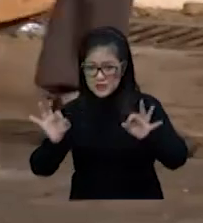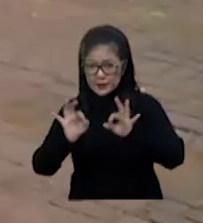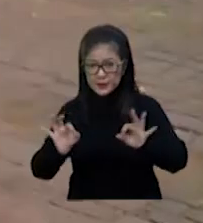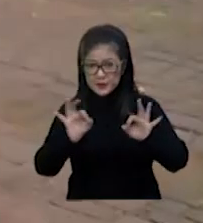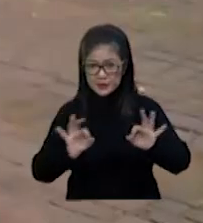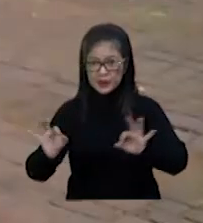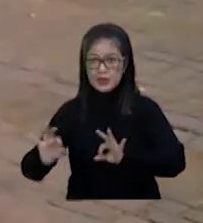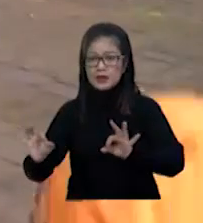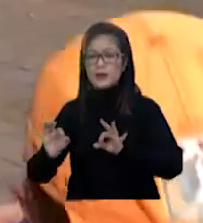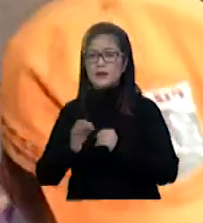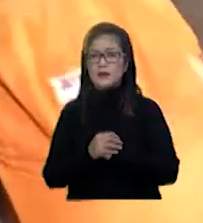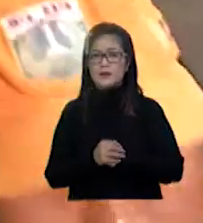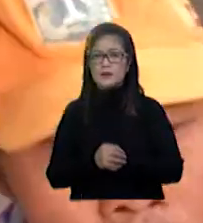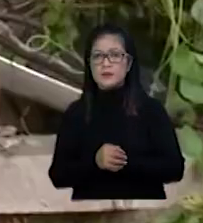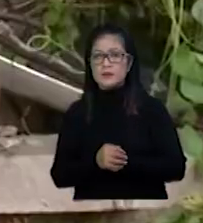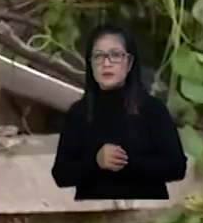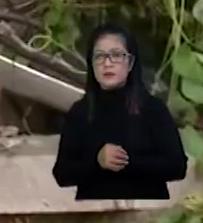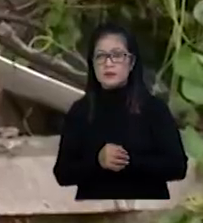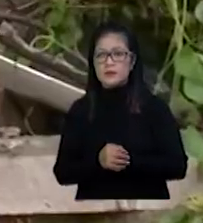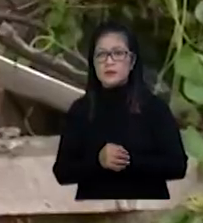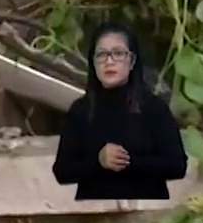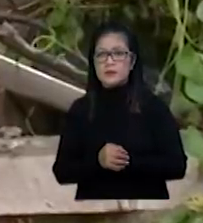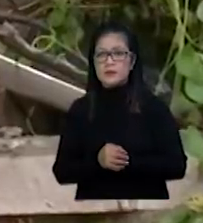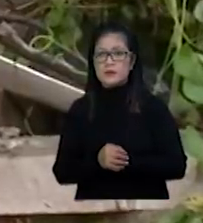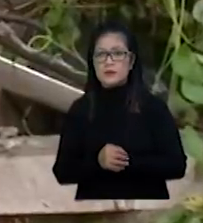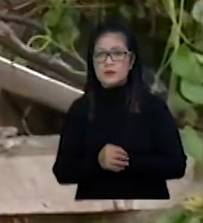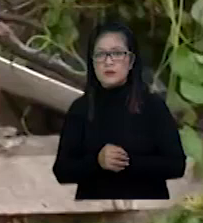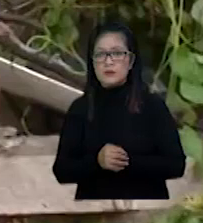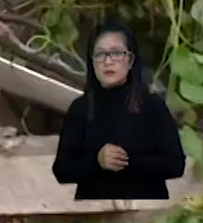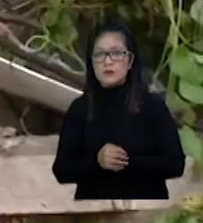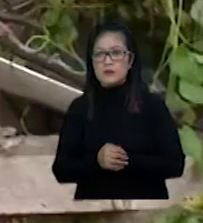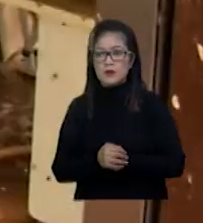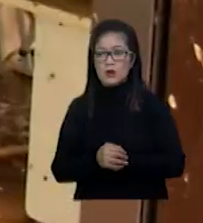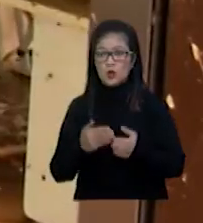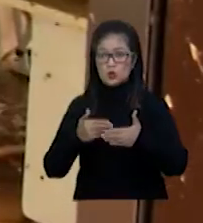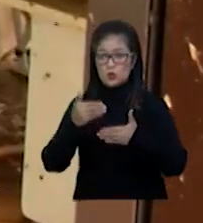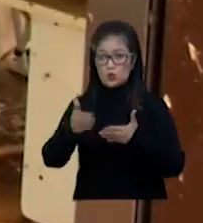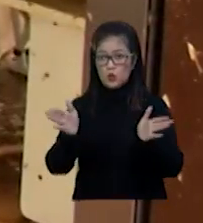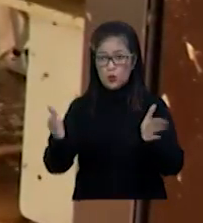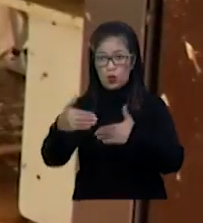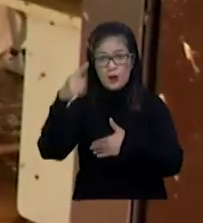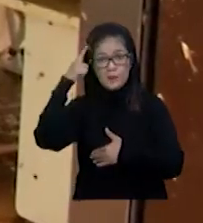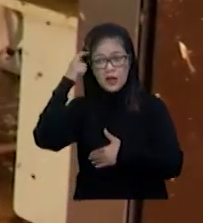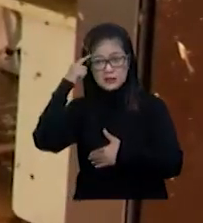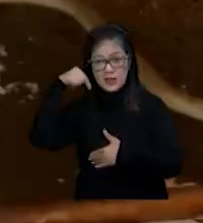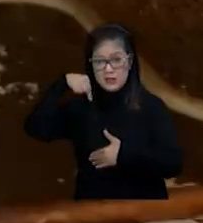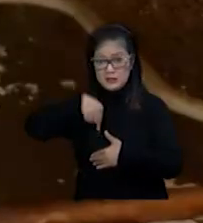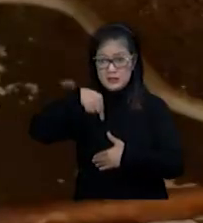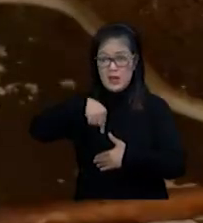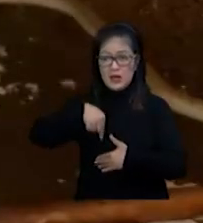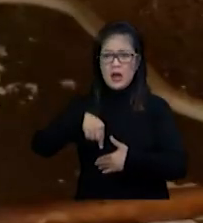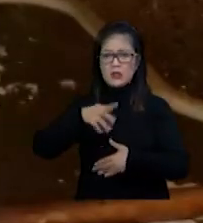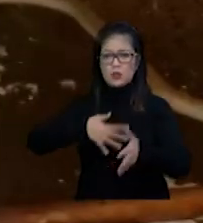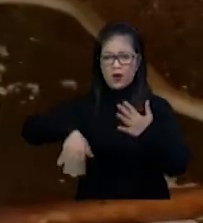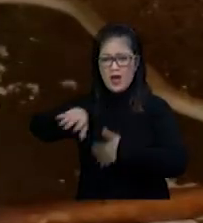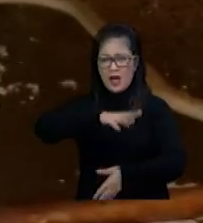terjadinya banjir yang menerjang MTS 19 Jakarta Selatan. Namun untuk kondisi kelas-kelas ini dapat kami sampaikan masih dalam kondisi yang porak-poranda